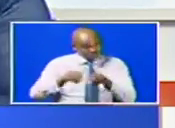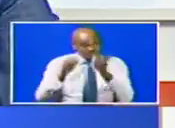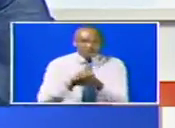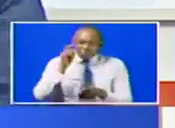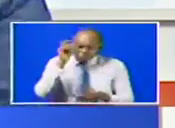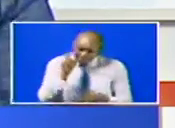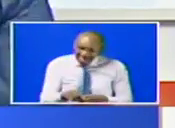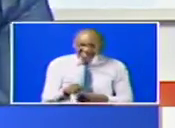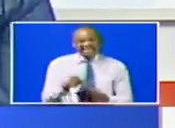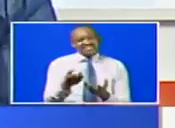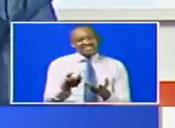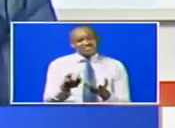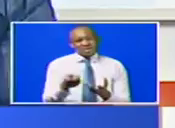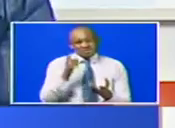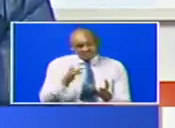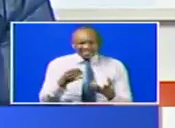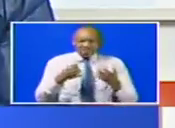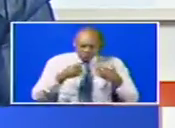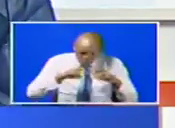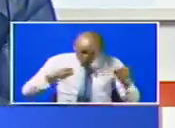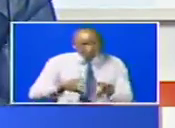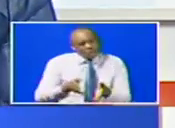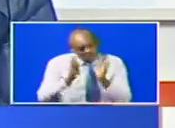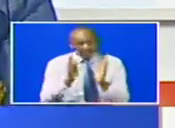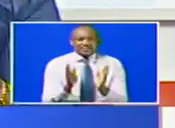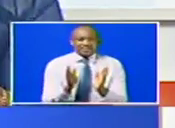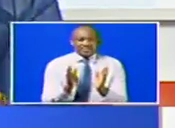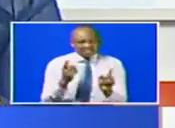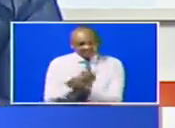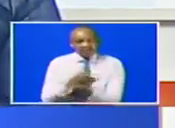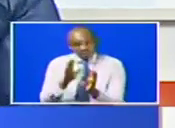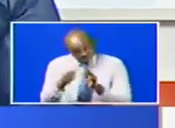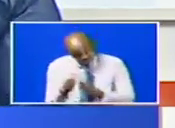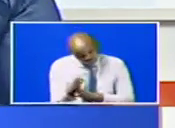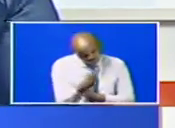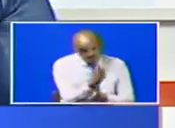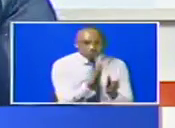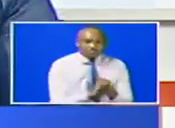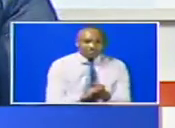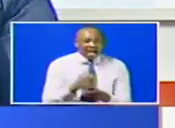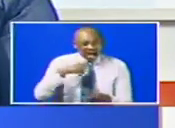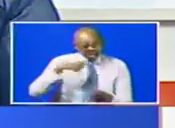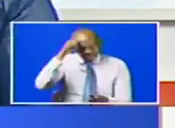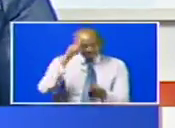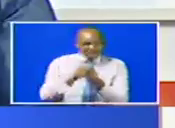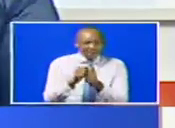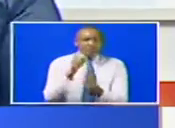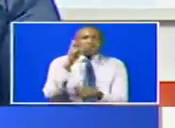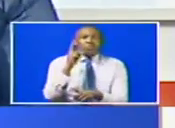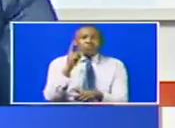lazima utafute mahali unavyoweza kuingia. Nakumbuka kuna